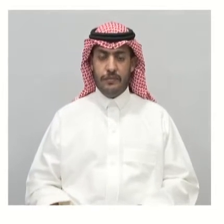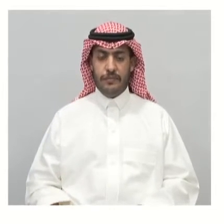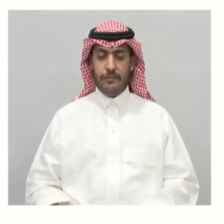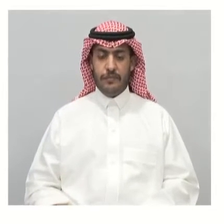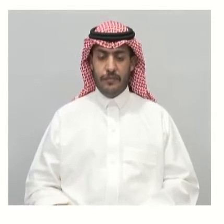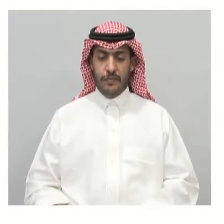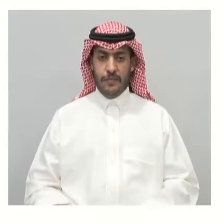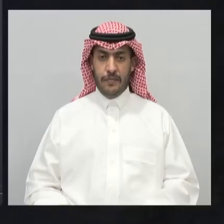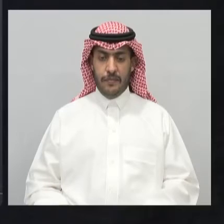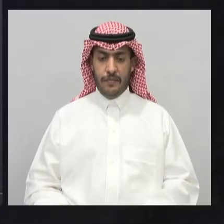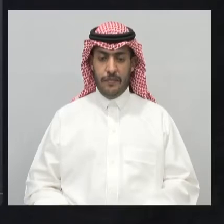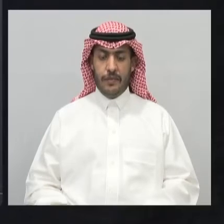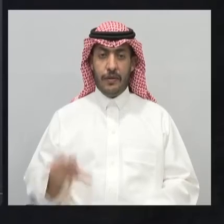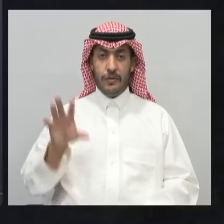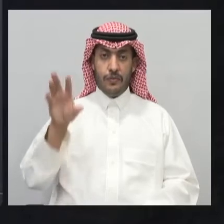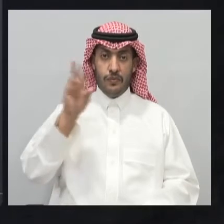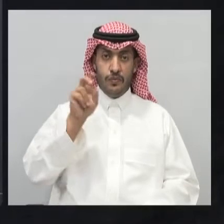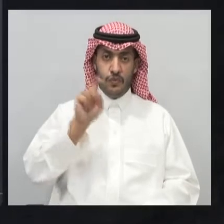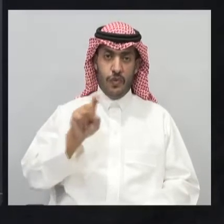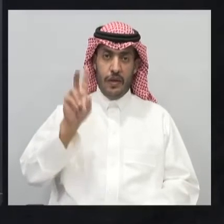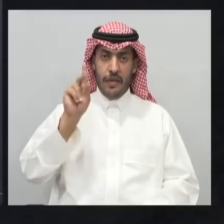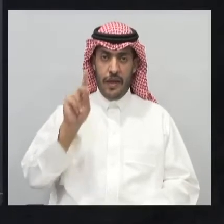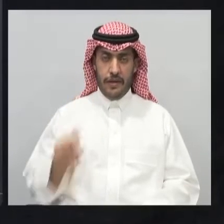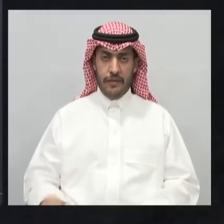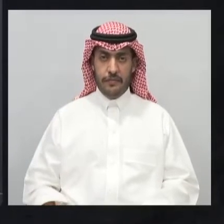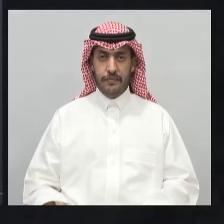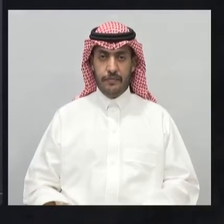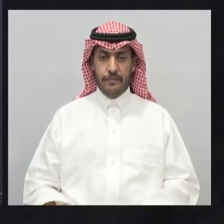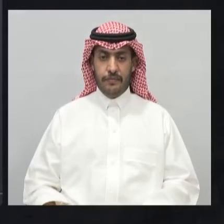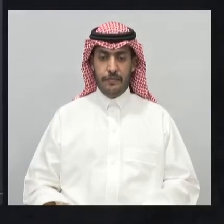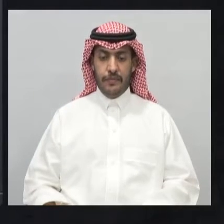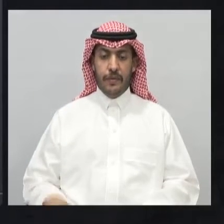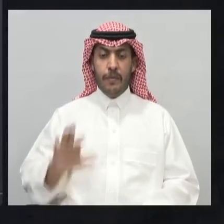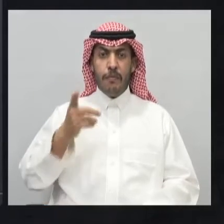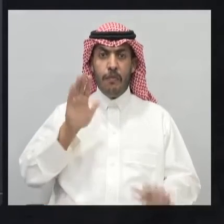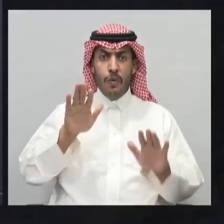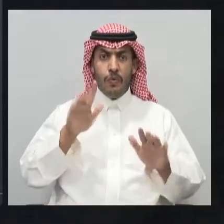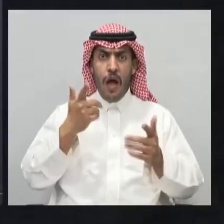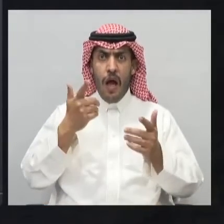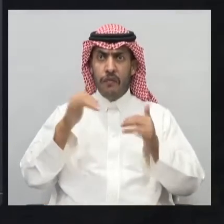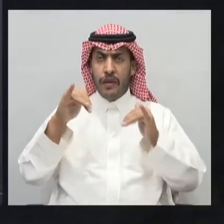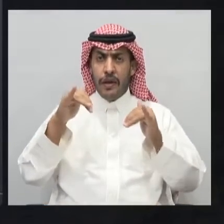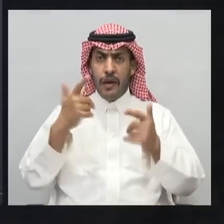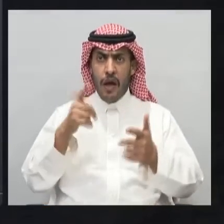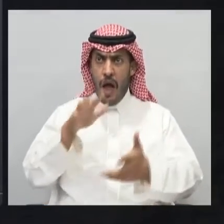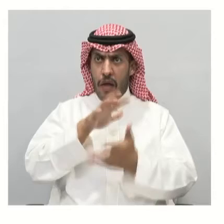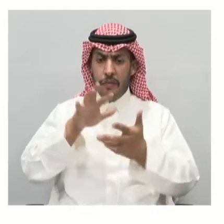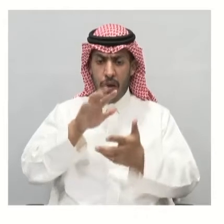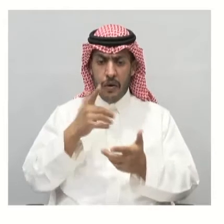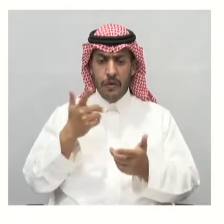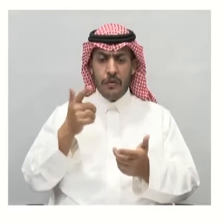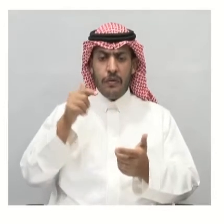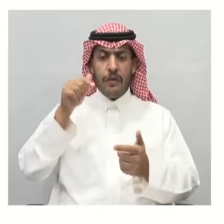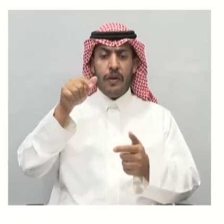فيكم انتقل للسؤال التالي ما الاحداث التي حدثت للنبي نوح